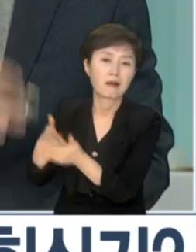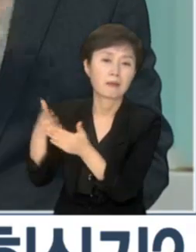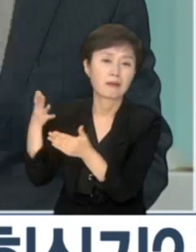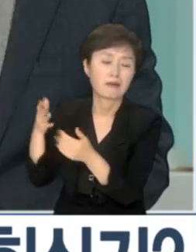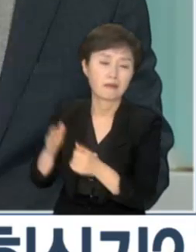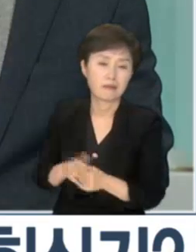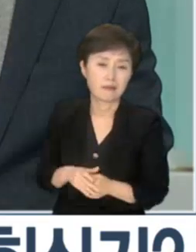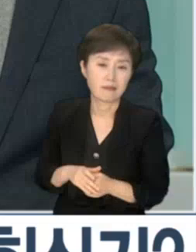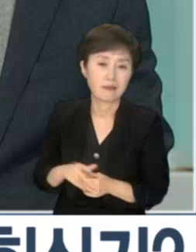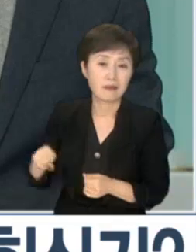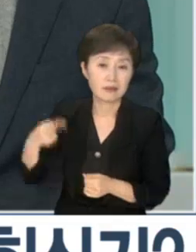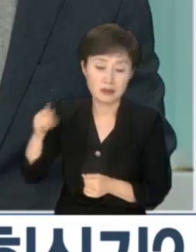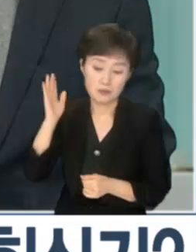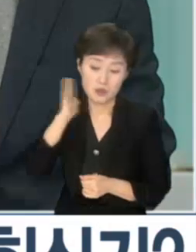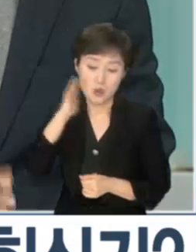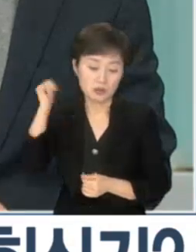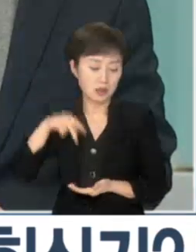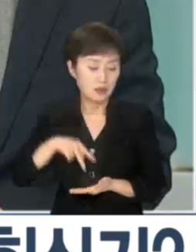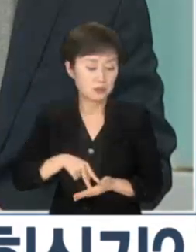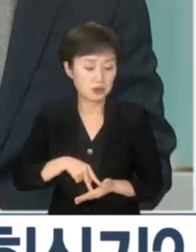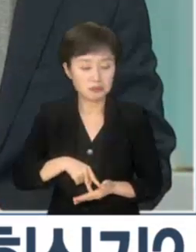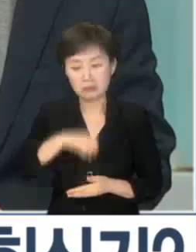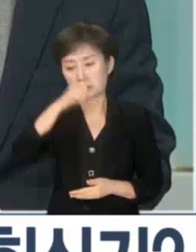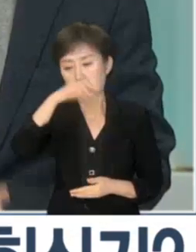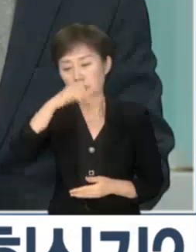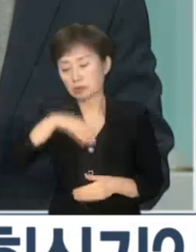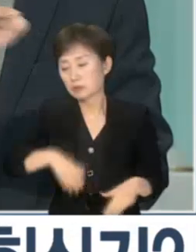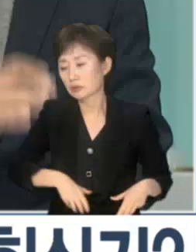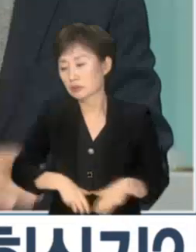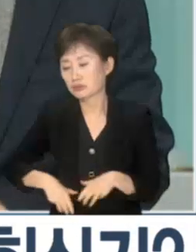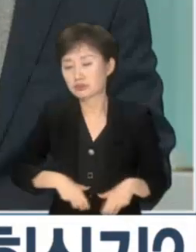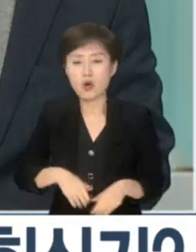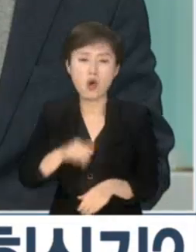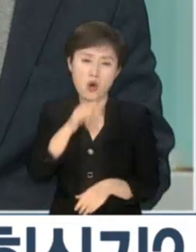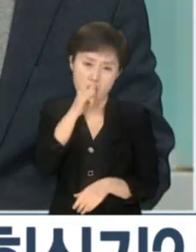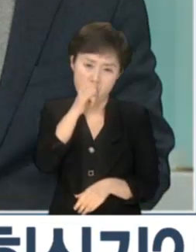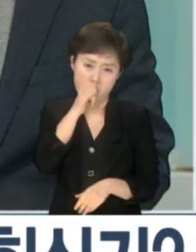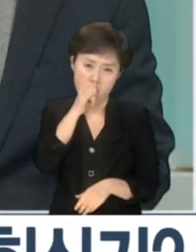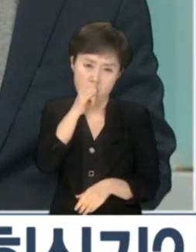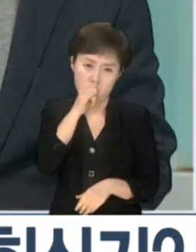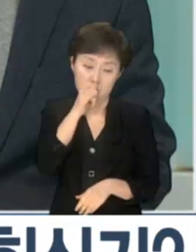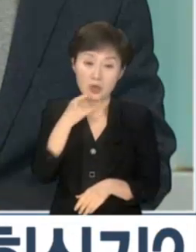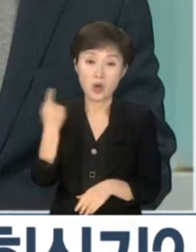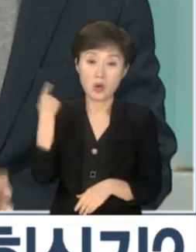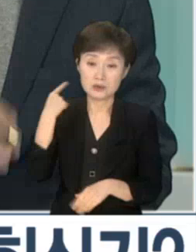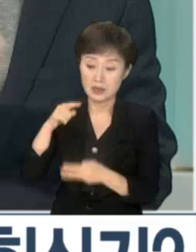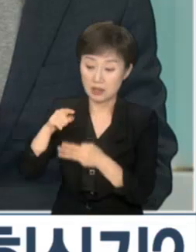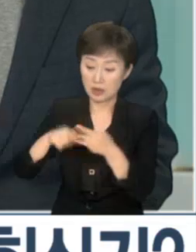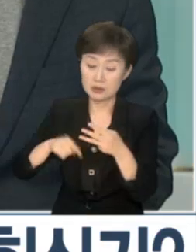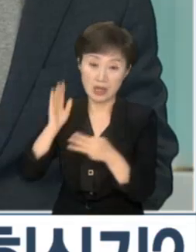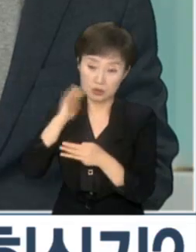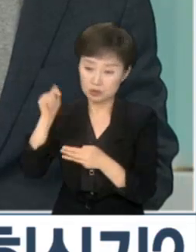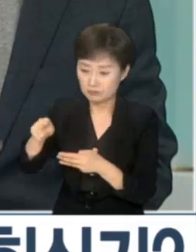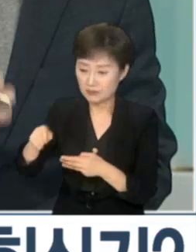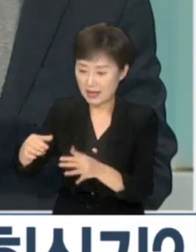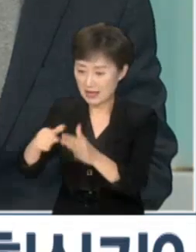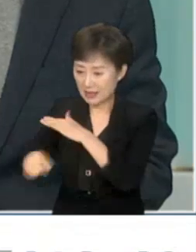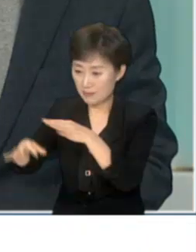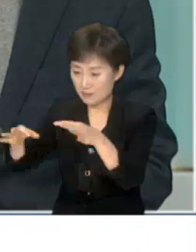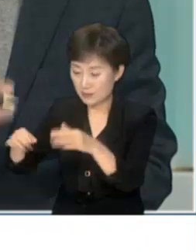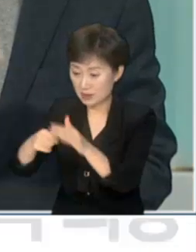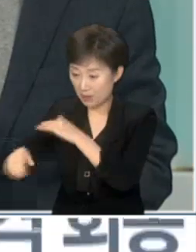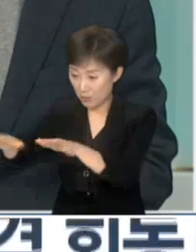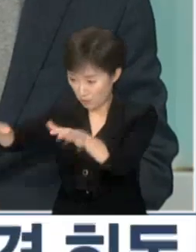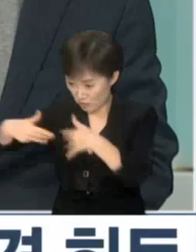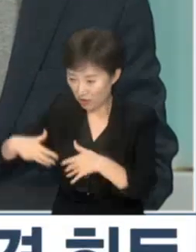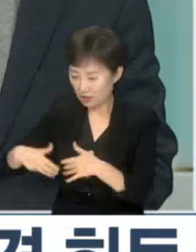또 그 이후에 용산에서도 어정쩡한 태도를 보였단 말이죠. 그래서 어제 김기현 지도부를 불러서 힘 실어주는 듯한 그런 비공개